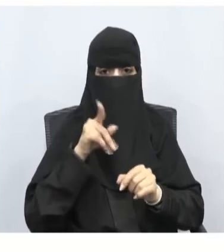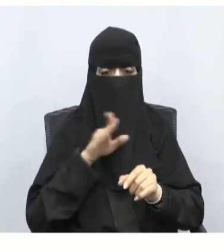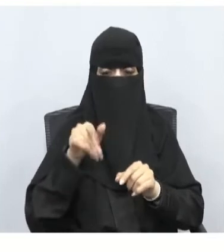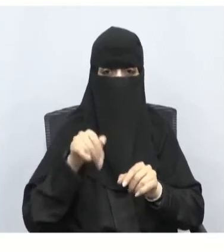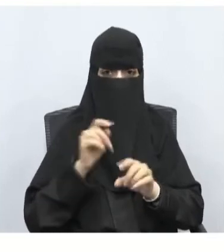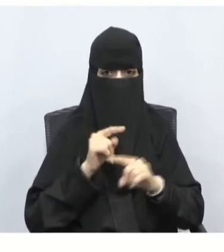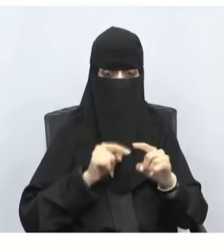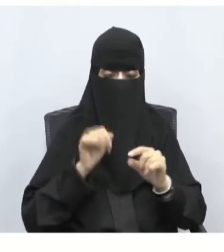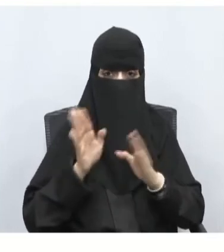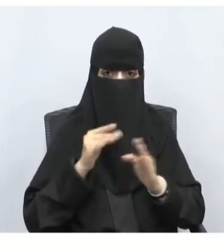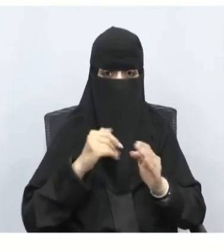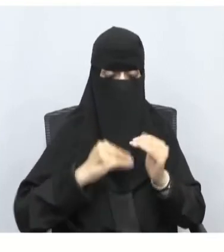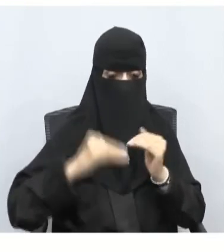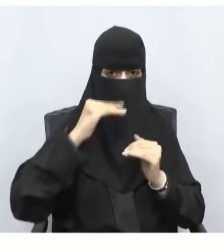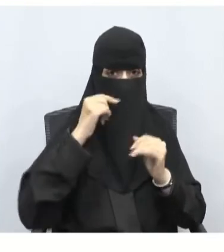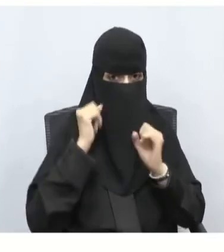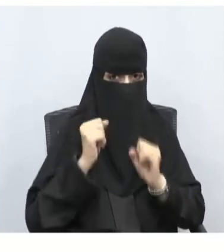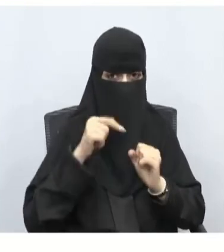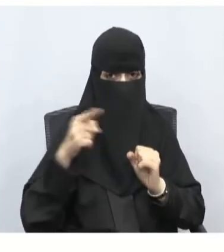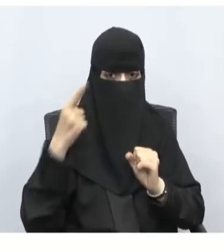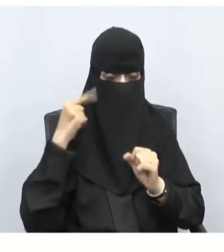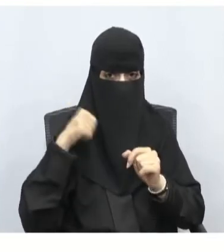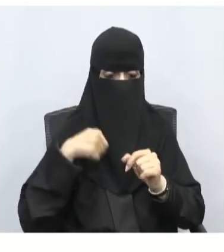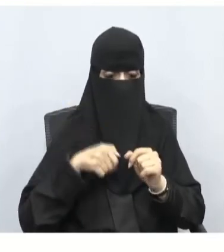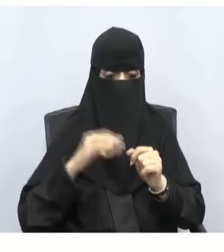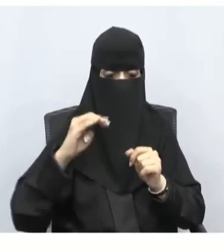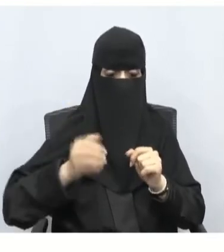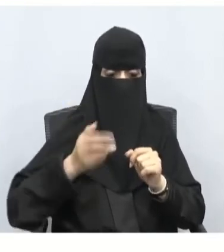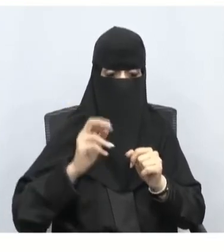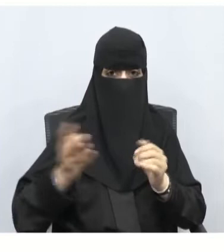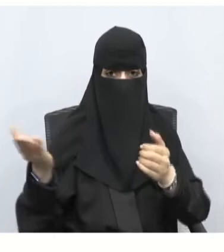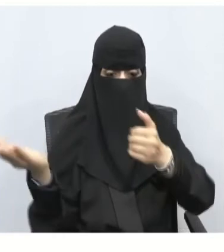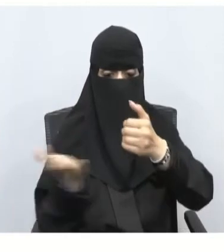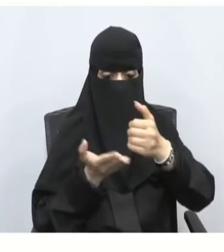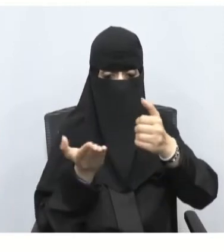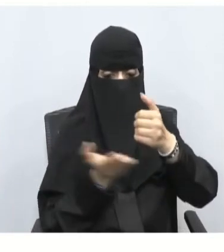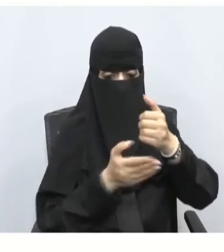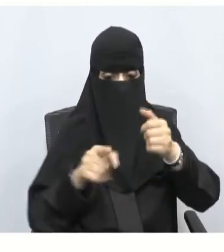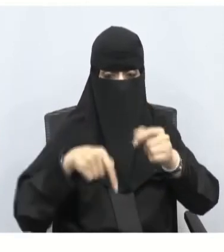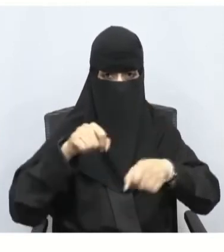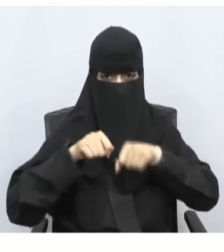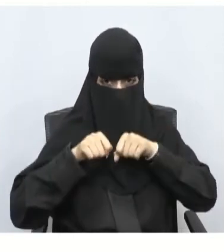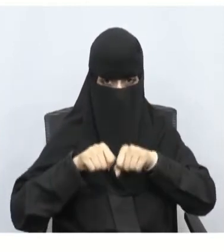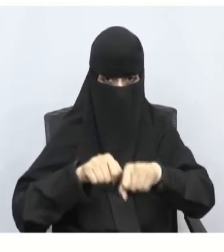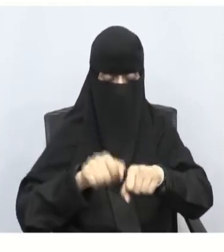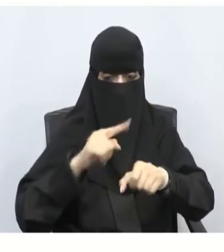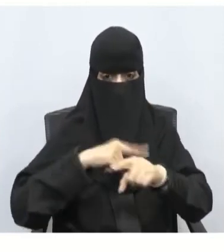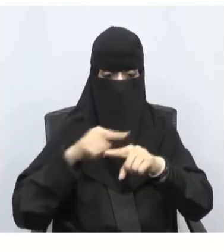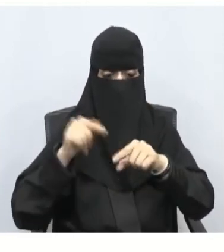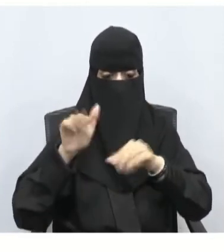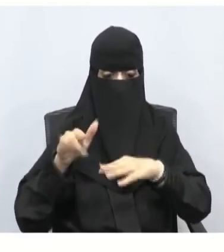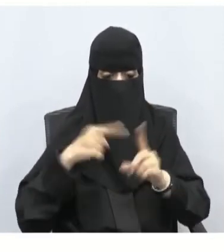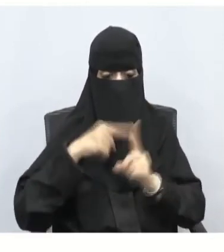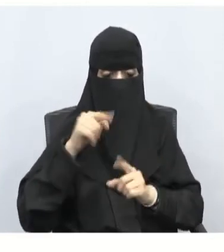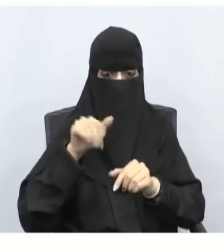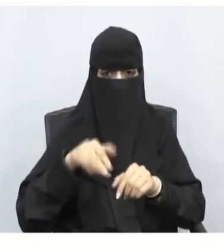تحققي ما هي نسبة مستوى شدة صوت جزارة العشب، جزارة العشب، إلى مستوى شدة الصوت